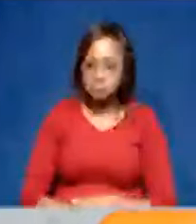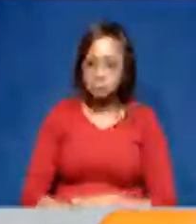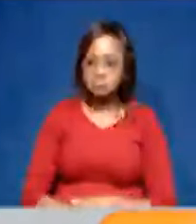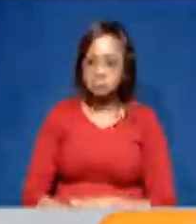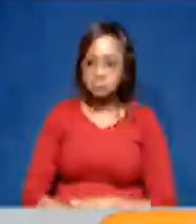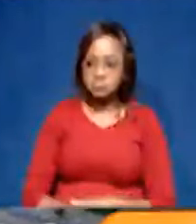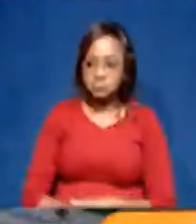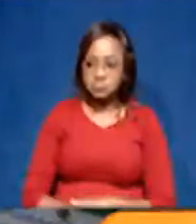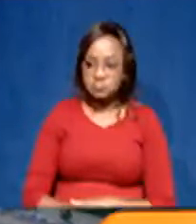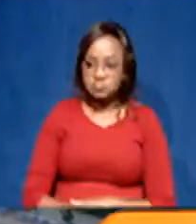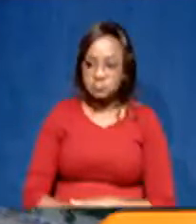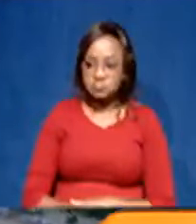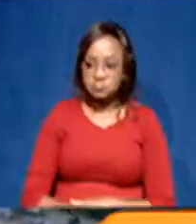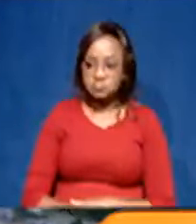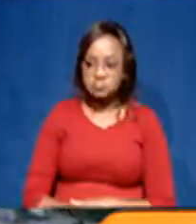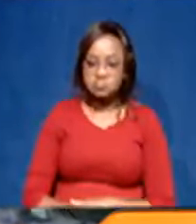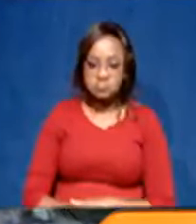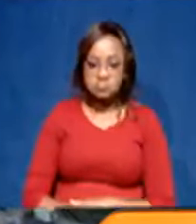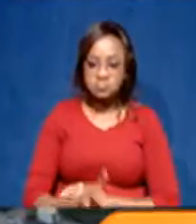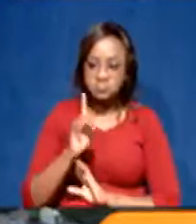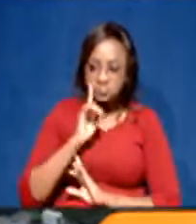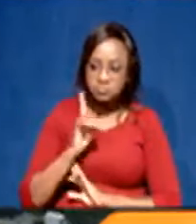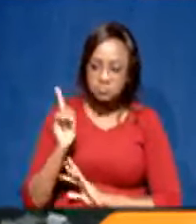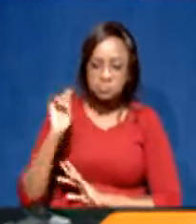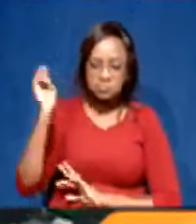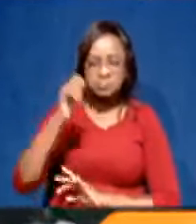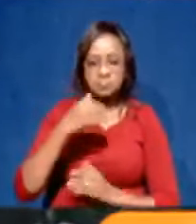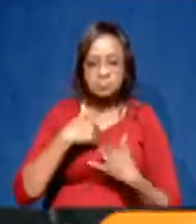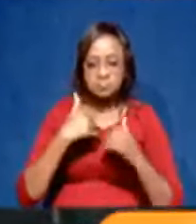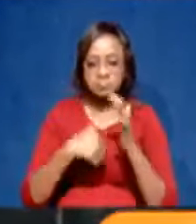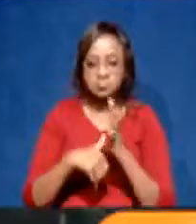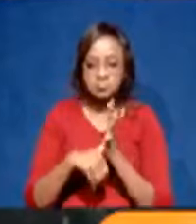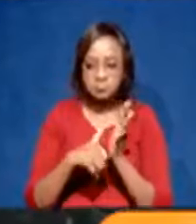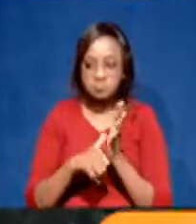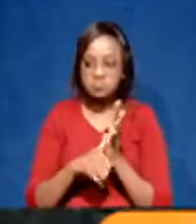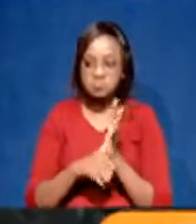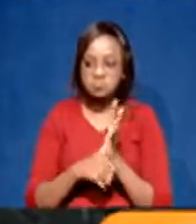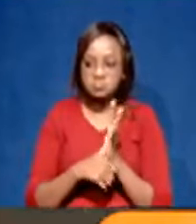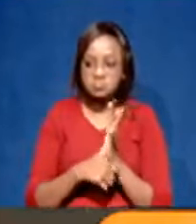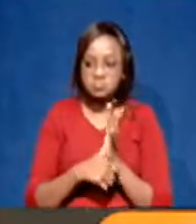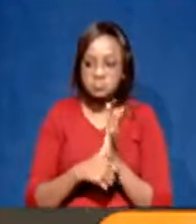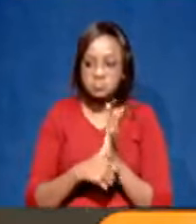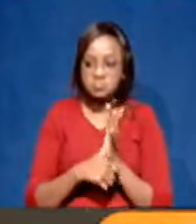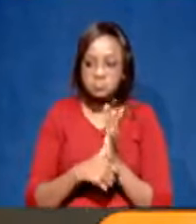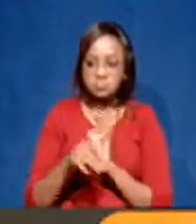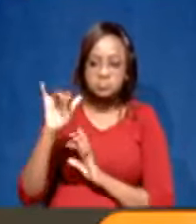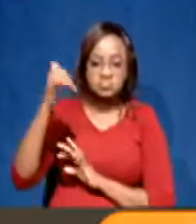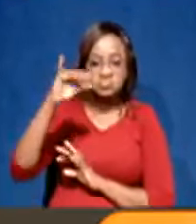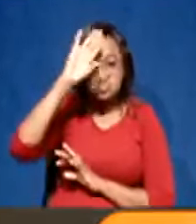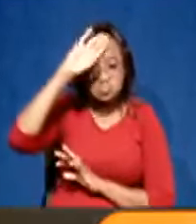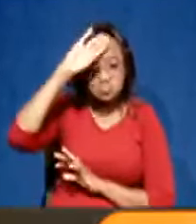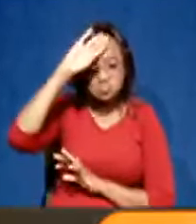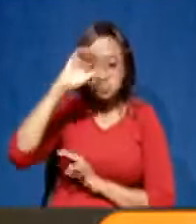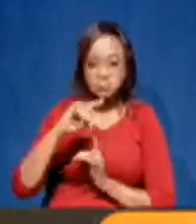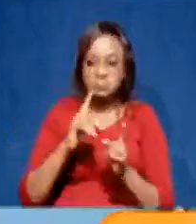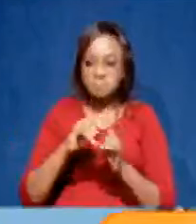Mataifa ya Afrika Mashariki, Kenya ikiwemo, yako katika hatari ya kuripoti visa vya ugonjwa yellow fever, ugonjwa unaosambazwa na